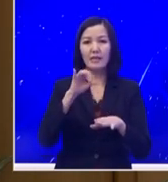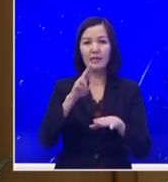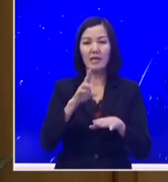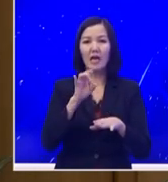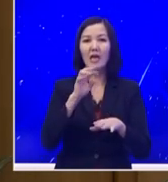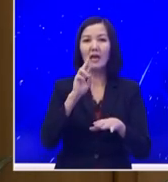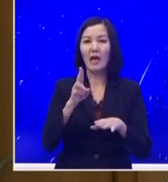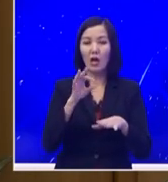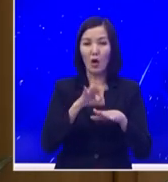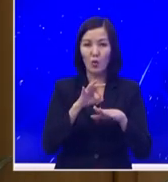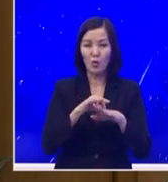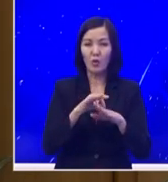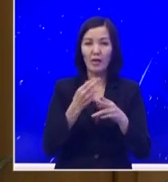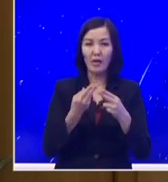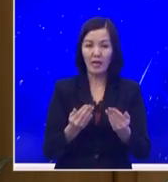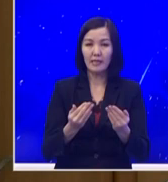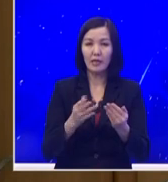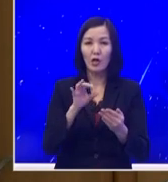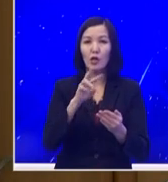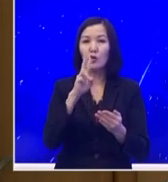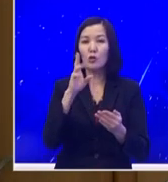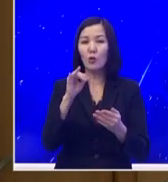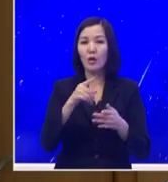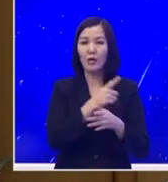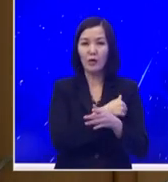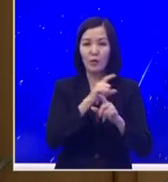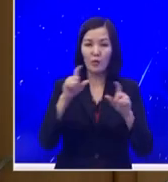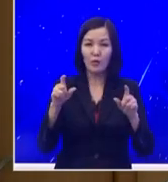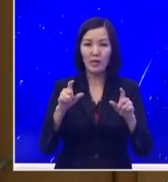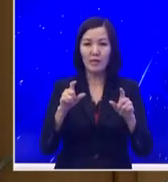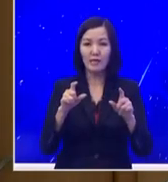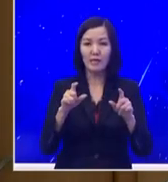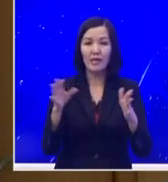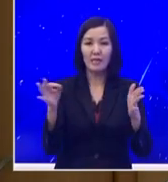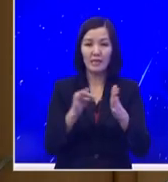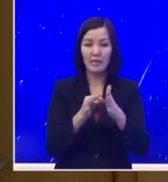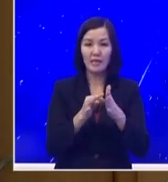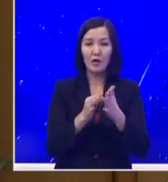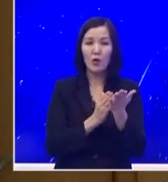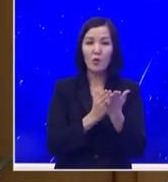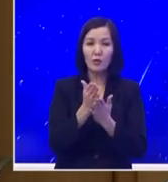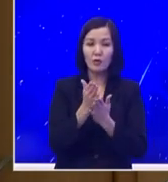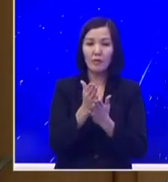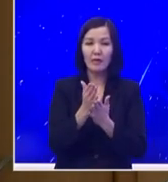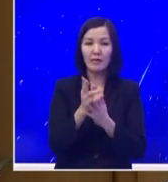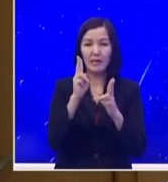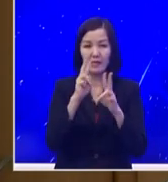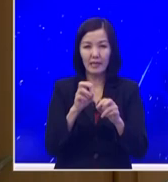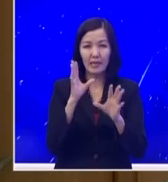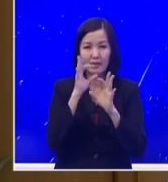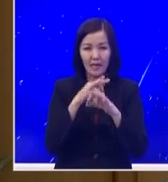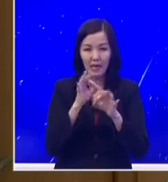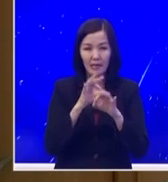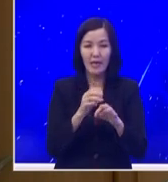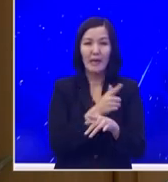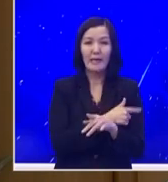қатерлі ісік аурулары. Сол қазір Сұңқар клиникасының алғы мақсаты осы бағытта терең жұмыс істеп,